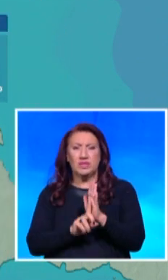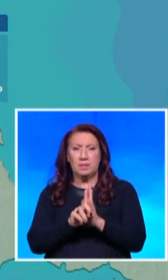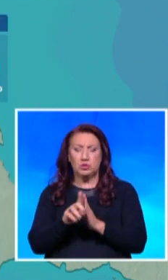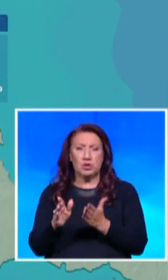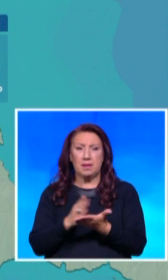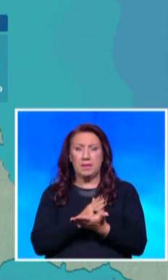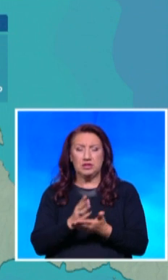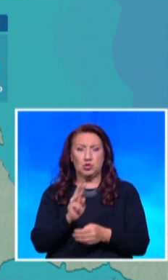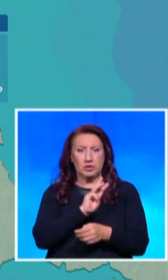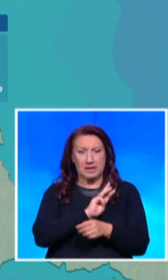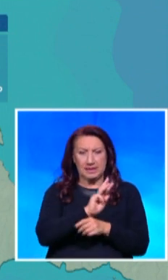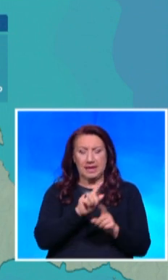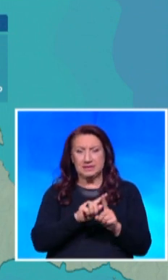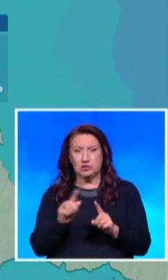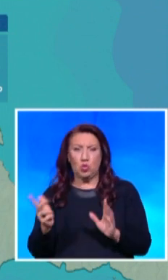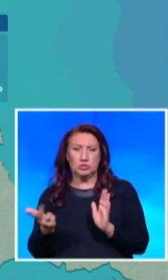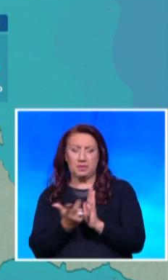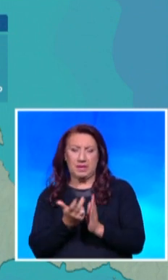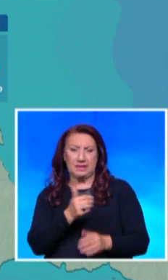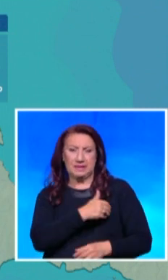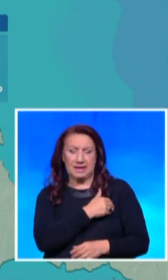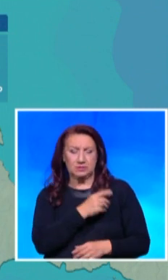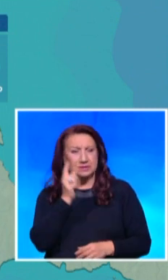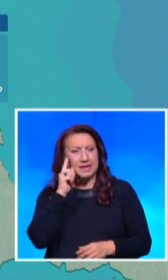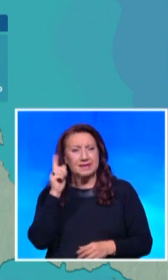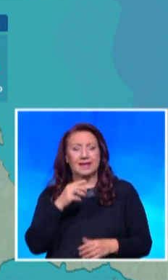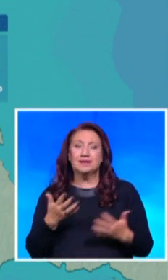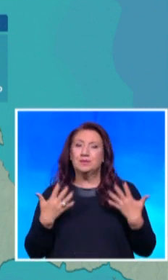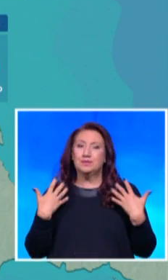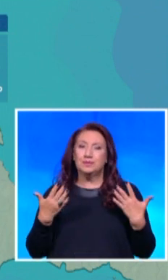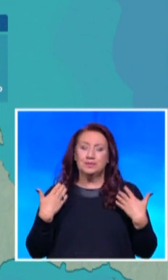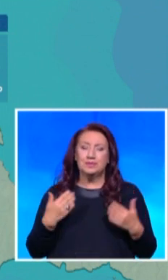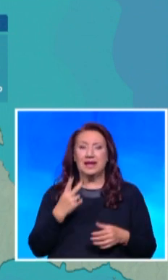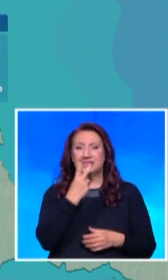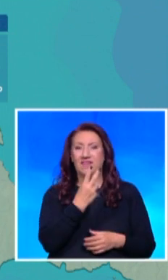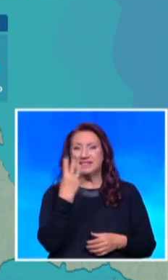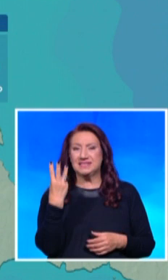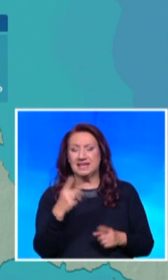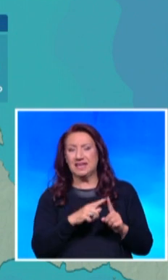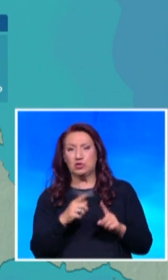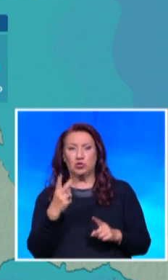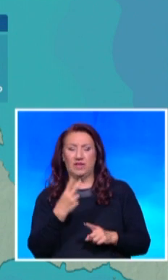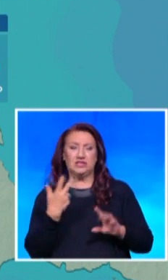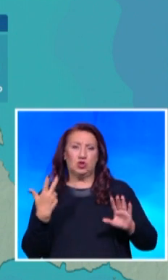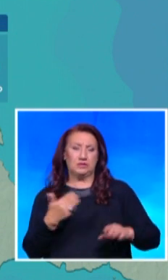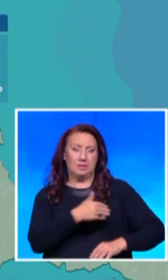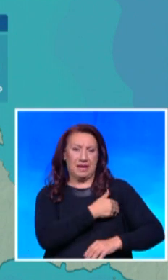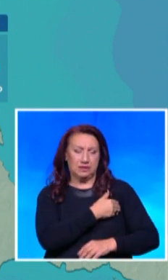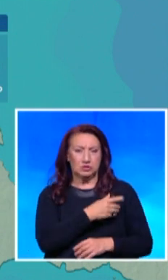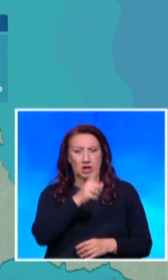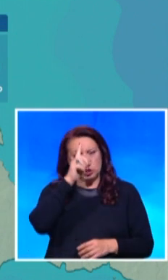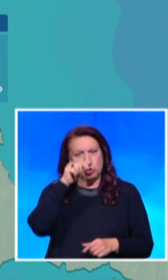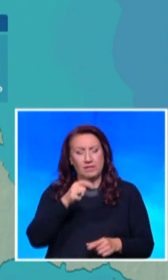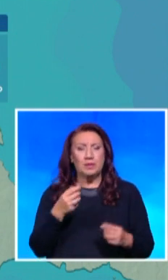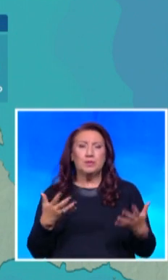и 18 градуса. През деня прохладно, със стойности между 23 и 28 градуса. В София ще бъде